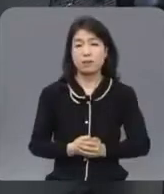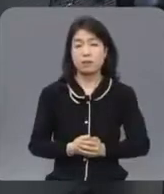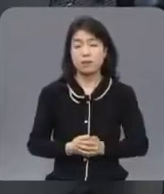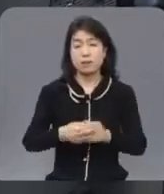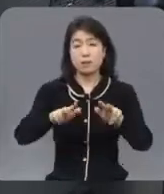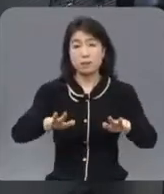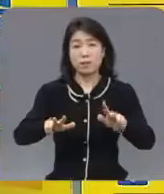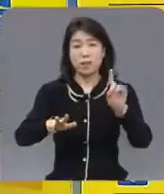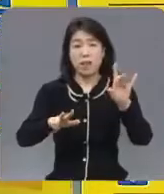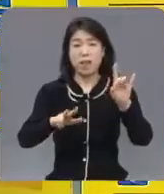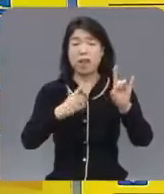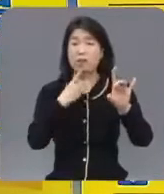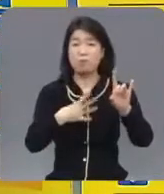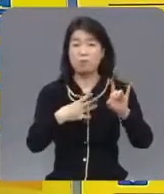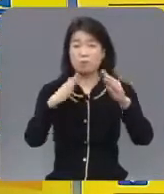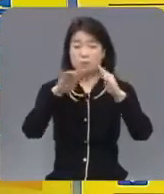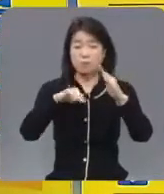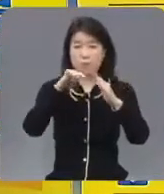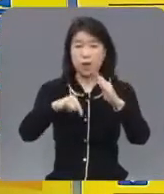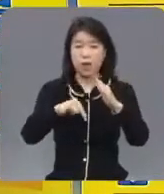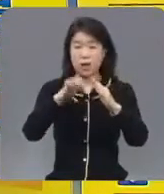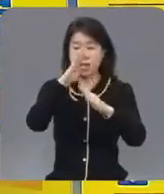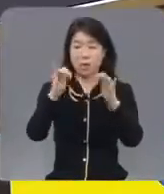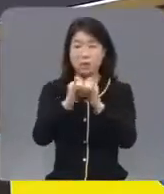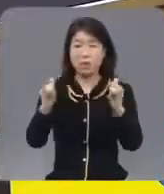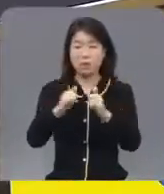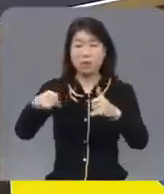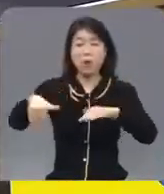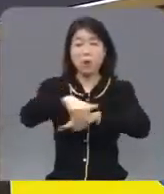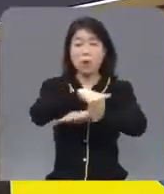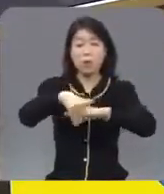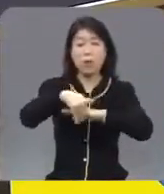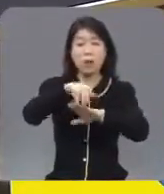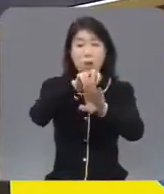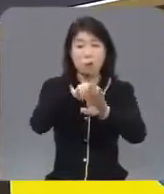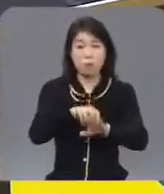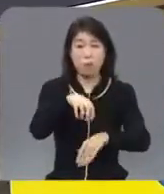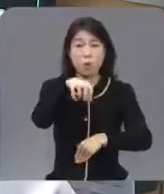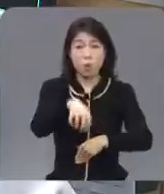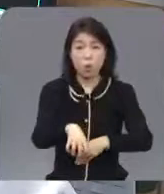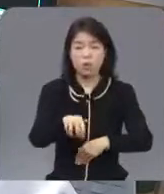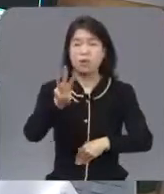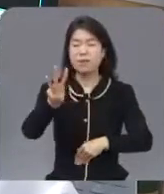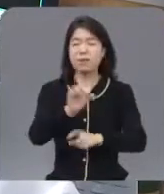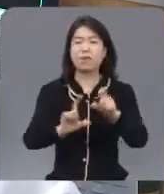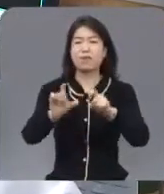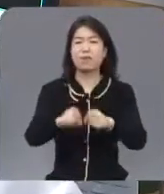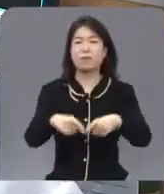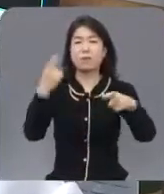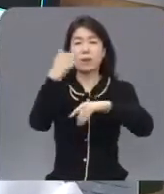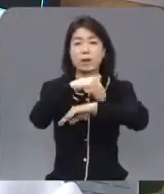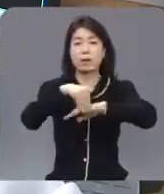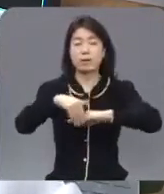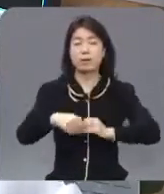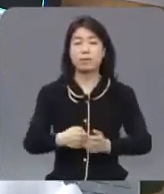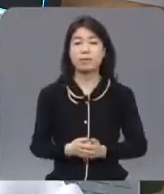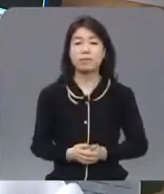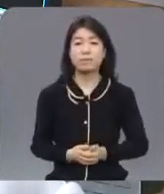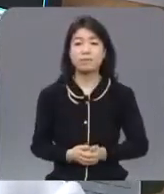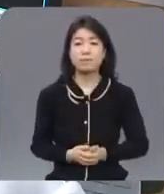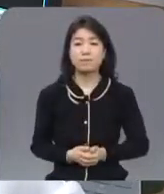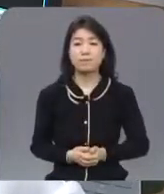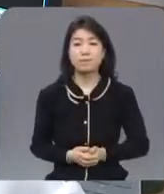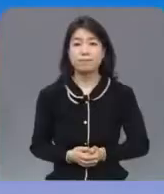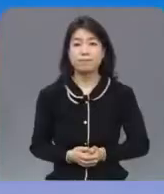현재 한군데 뿐인 재택 치료자 외래진료 병원도 3곳으로 늘리기로 했습니다 kbs 뉴스 양 창입니다